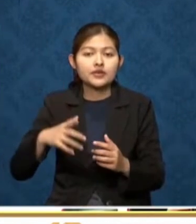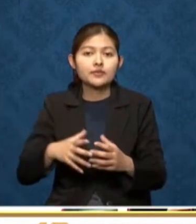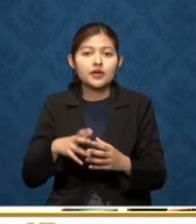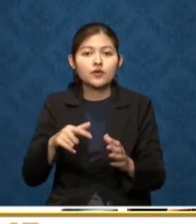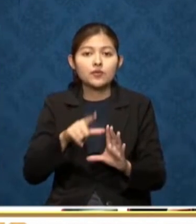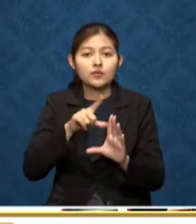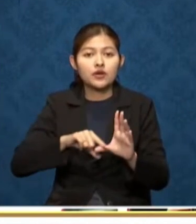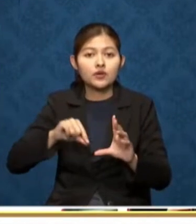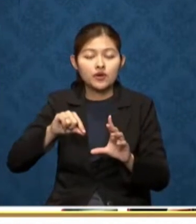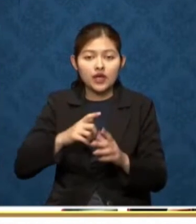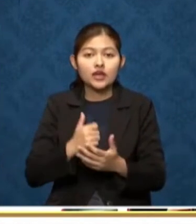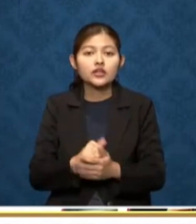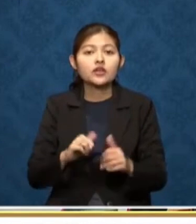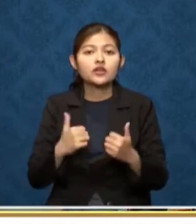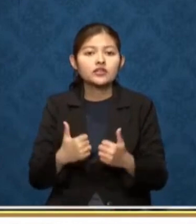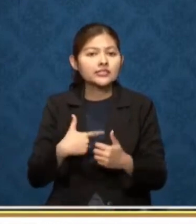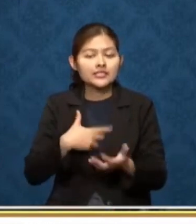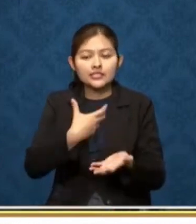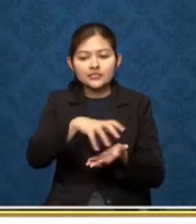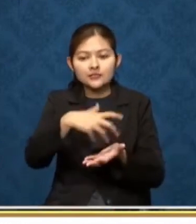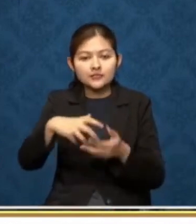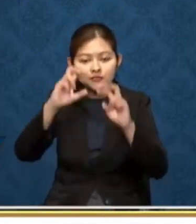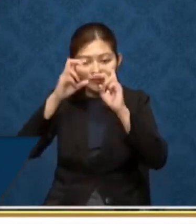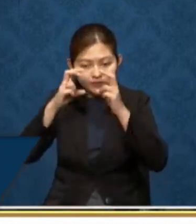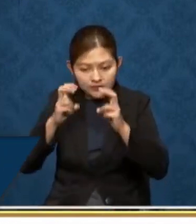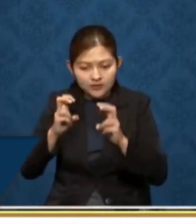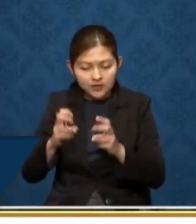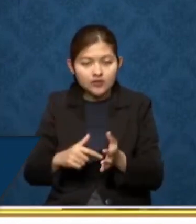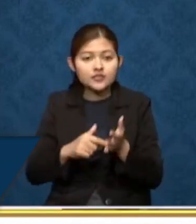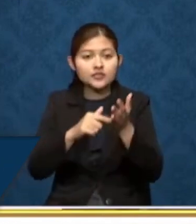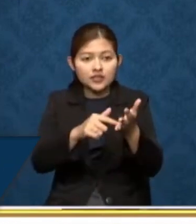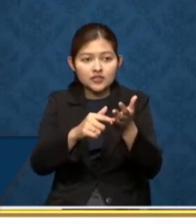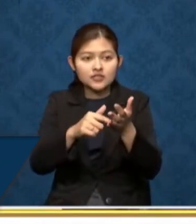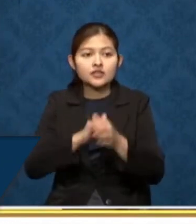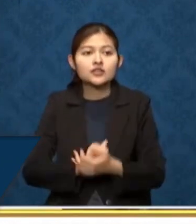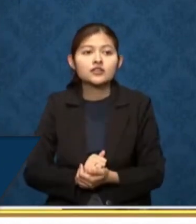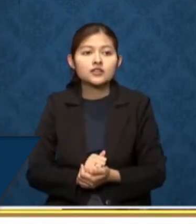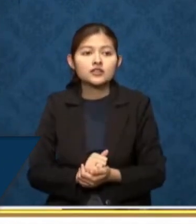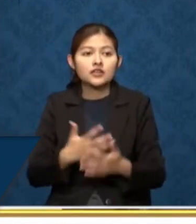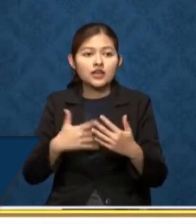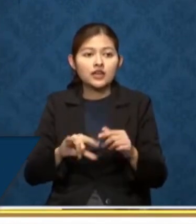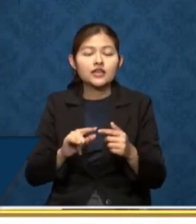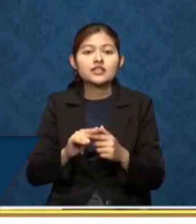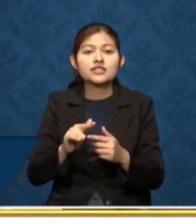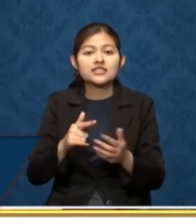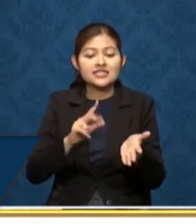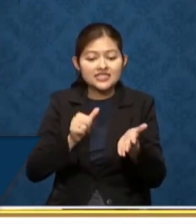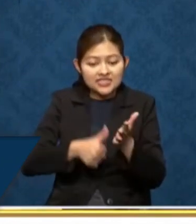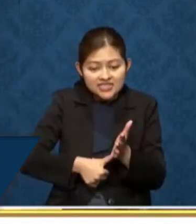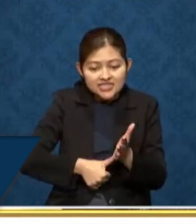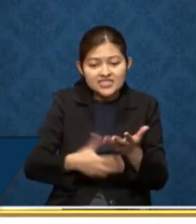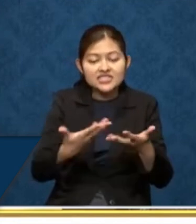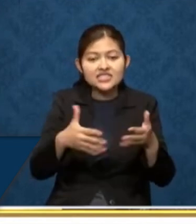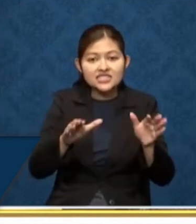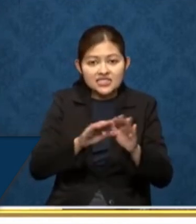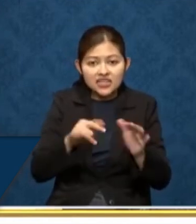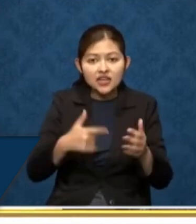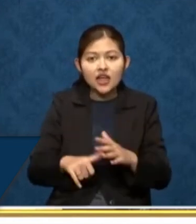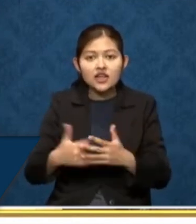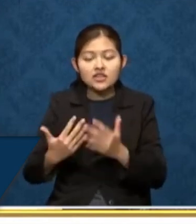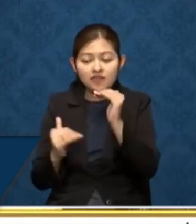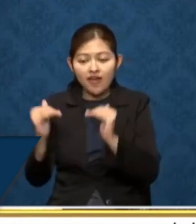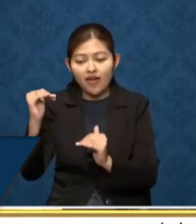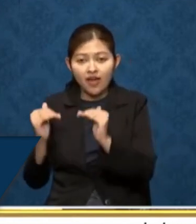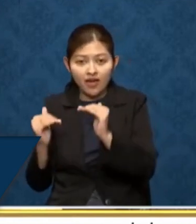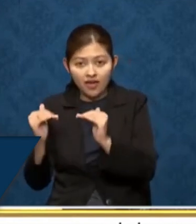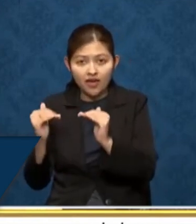ขออภิปรายสนับสนุนทุกยติเลยนะคะที่เพื่อนสมาชิกได้เสนอต่อสภาไม่ว่าจะเป็นเรื่องของหนี้สินปัญหาค่าครองชีพหรือว่าปัญหาความเหลื่อมล้